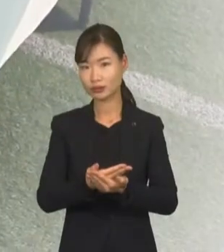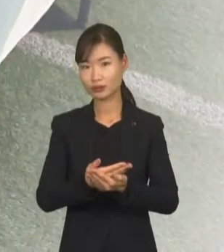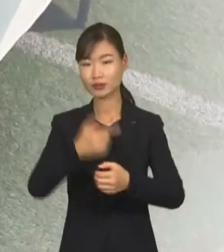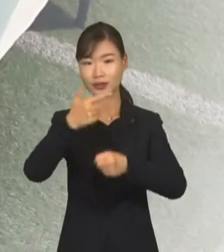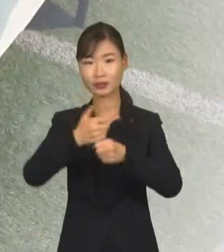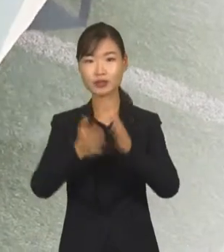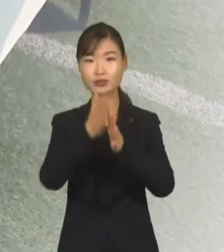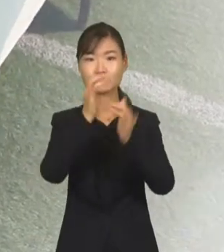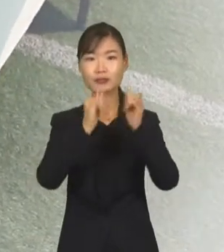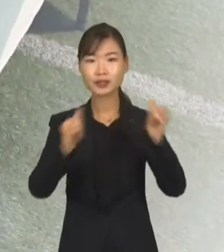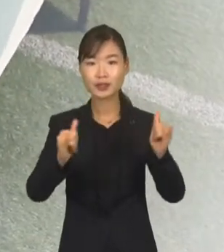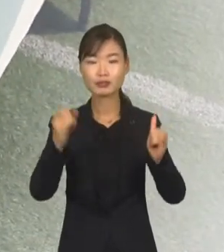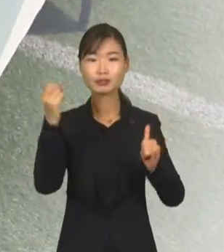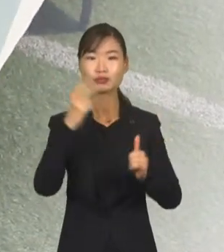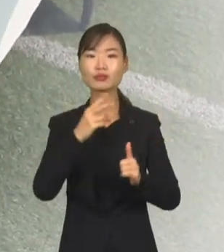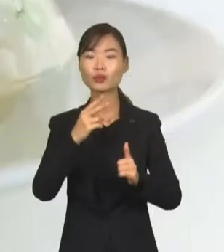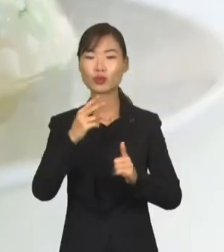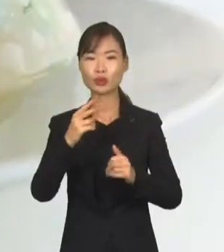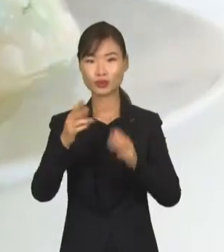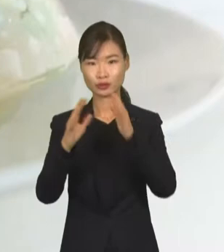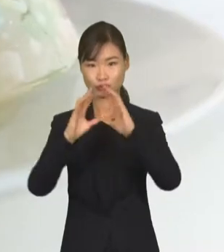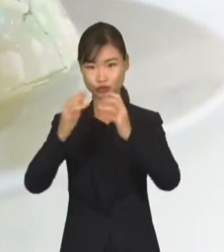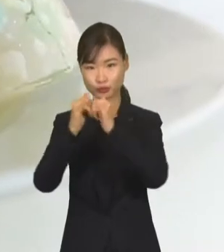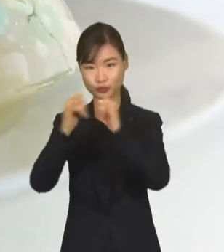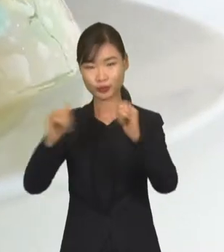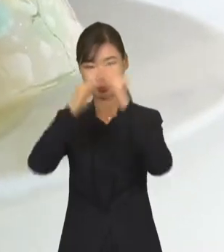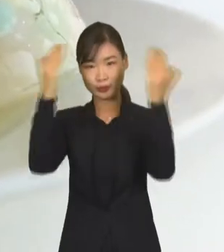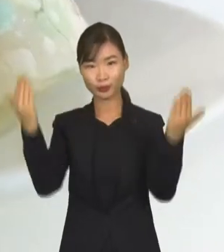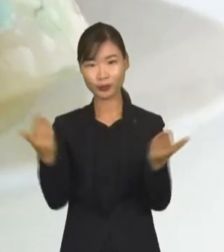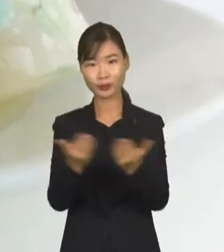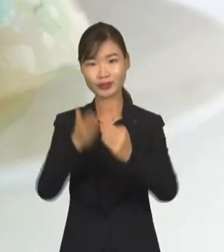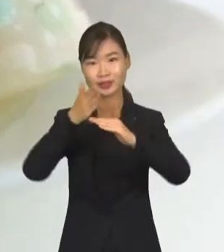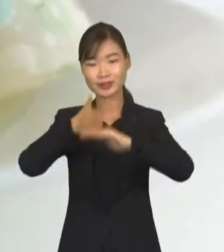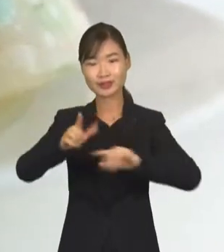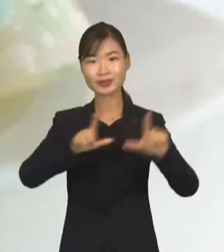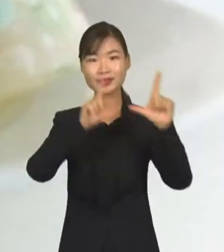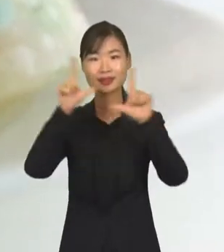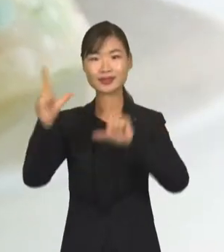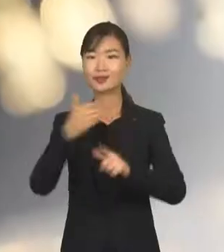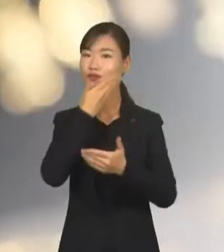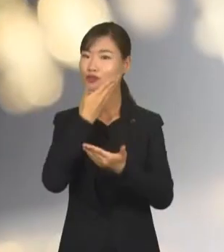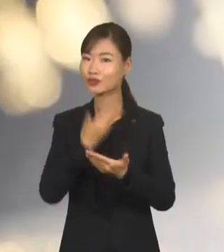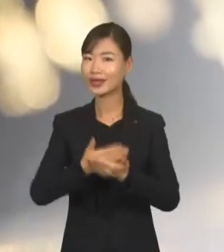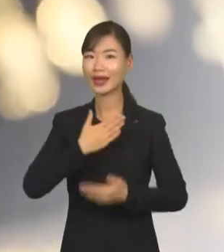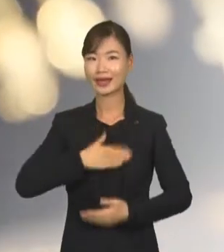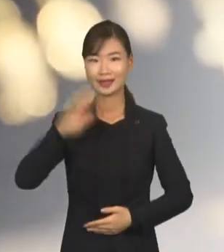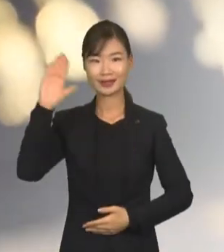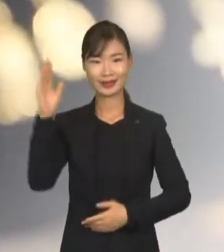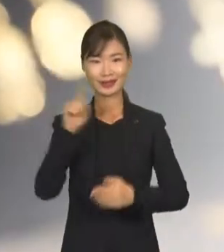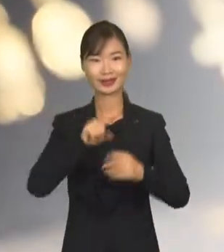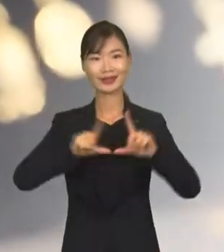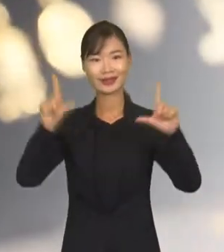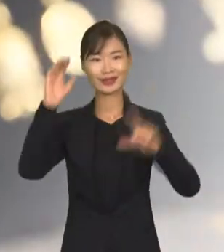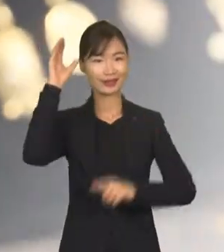대한민국 국민 모두가 슬롤라이프의 즐거움과 가치를 알게 되는 그날이 오길 고대해봅니다.